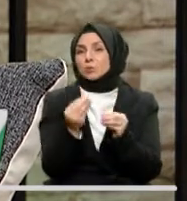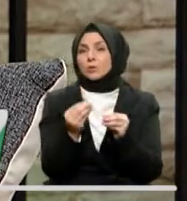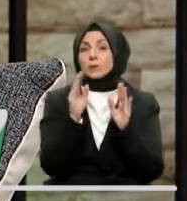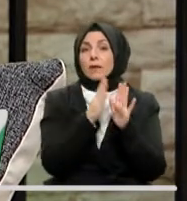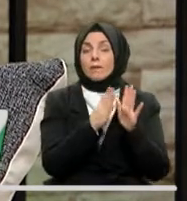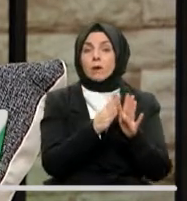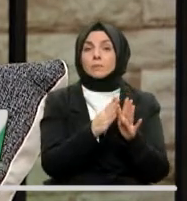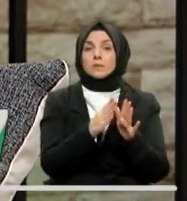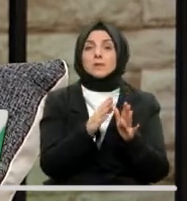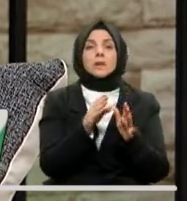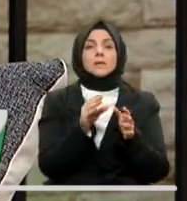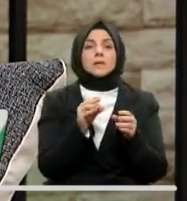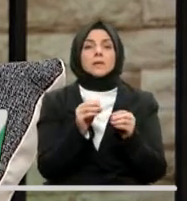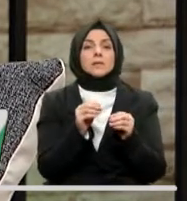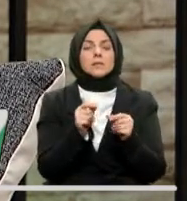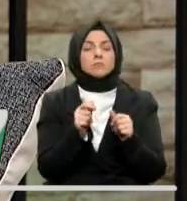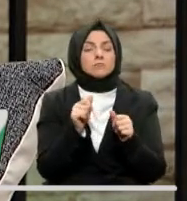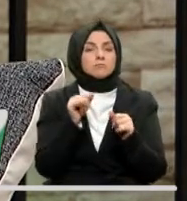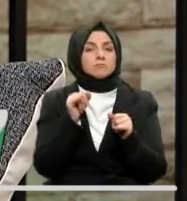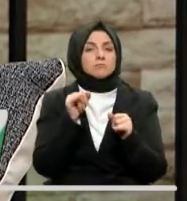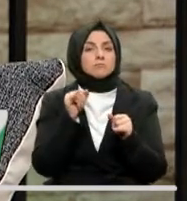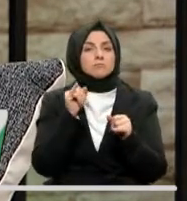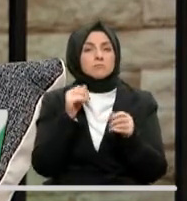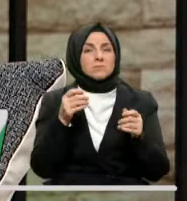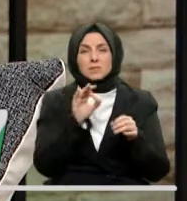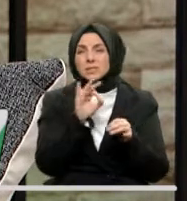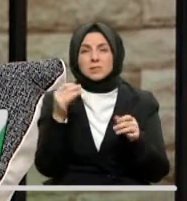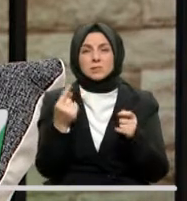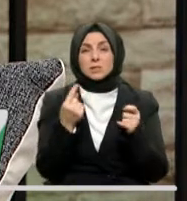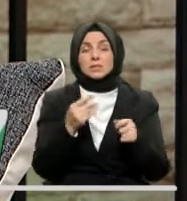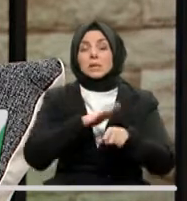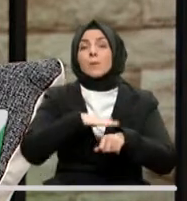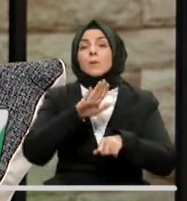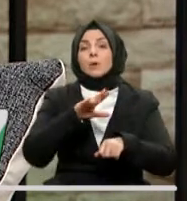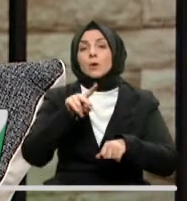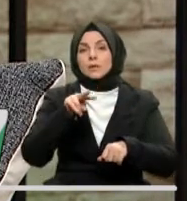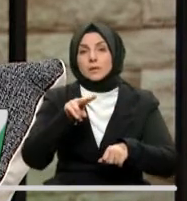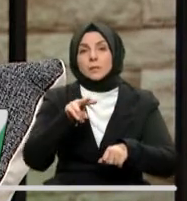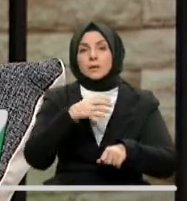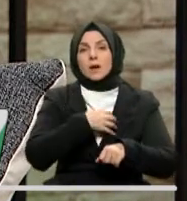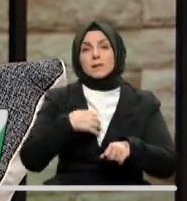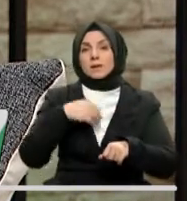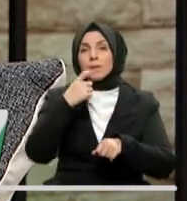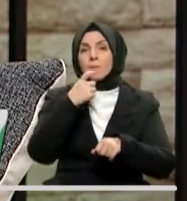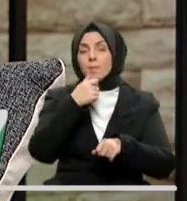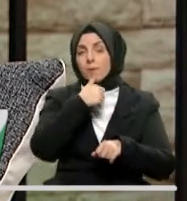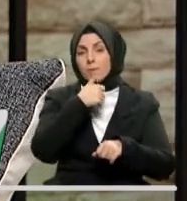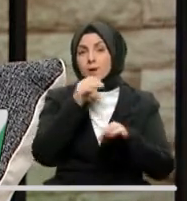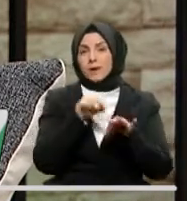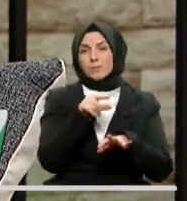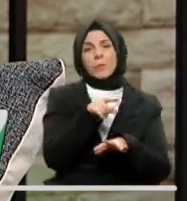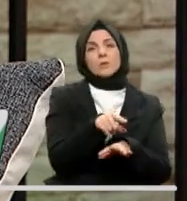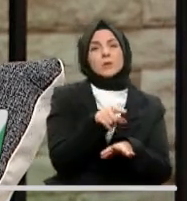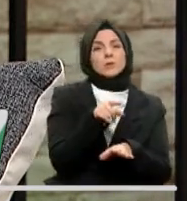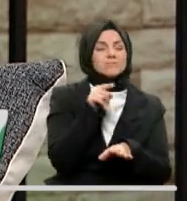beceriksiz olduğu öğretmenliğinden şikayet aldığına dair anne babanın sürekli eleştirdiği bir çocuk şimdi Babanın annenin bu